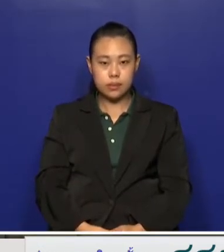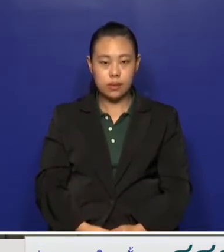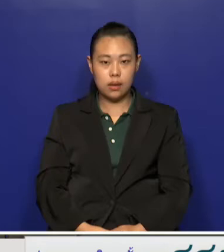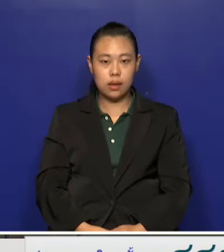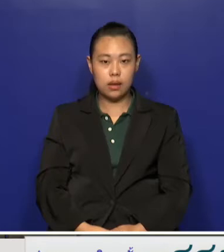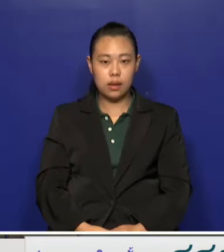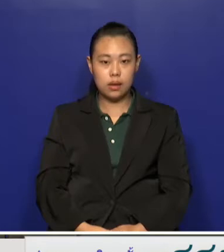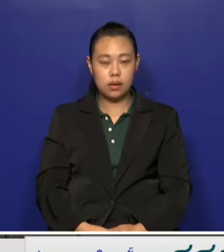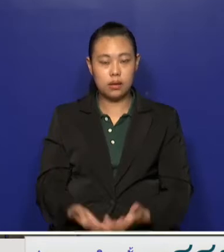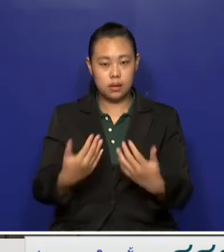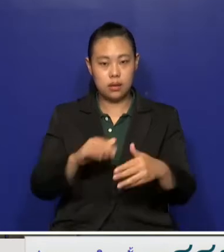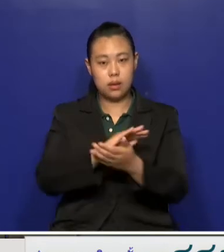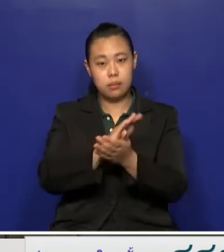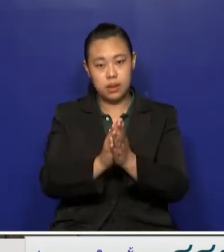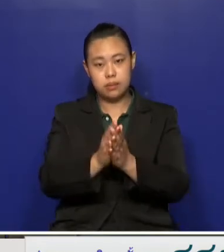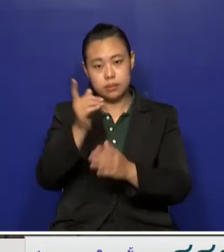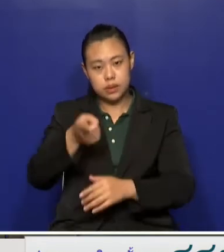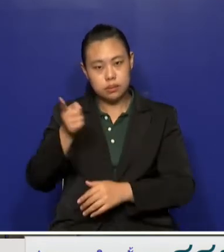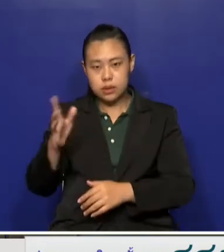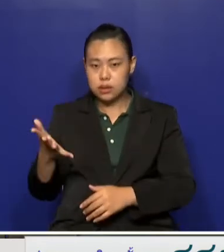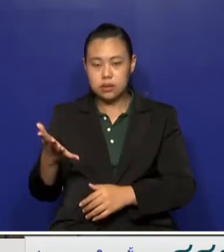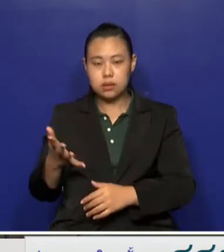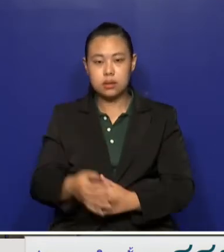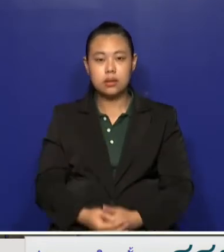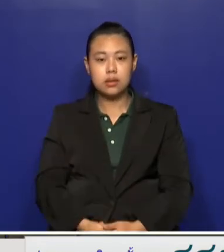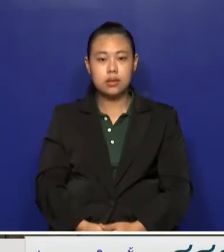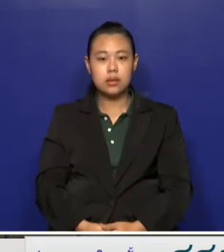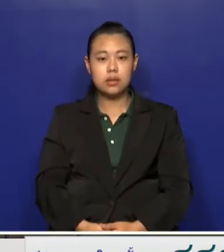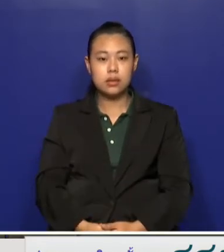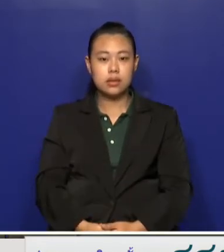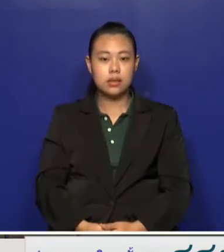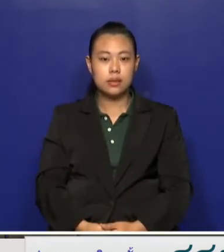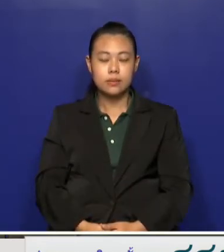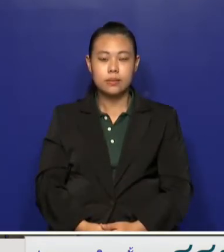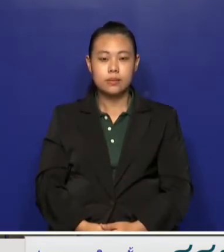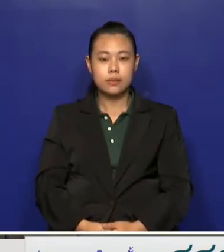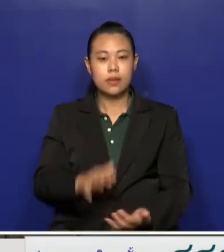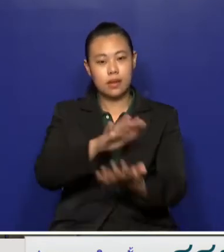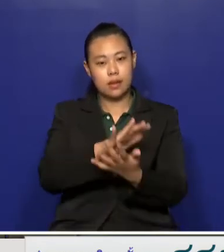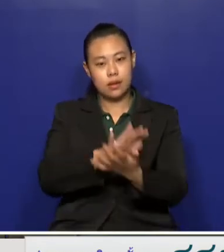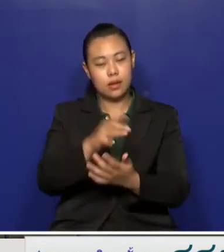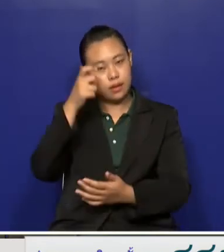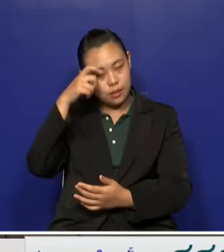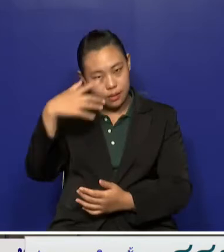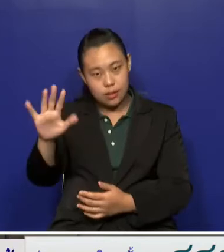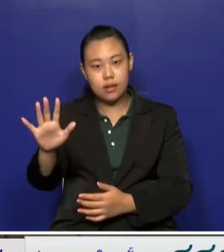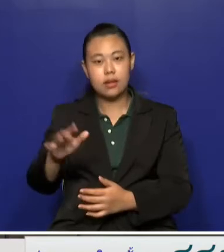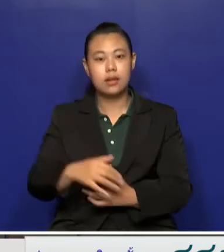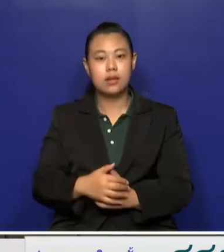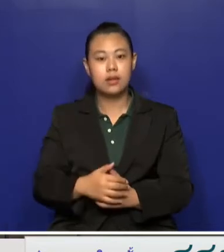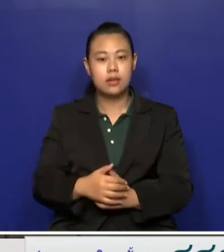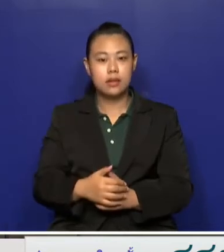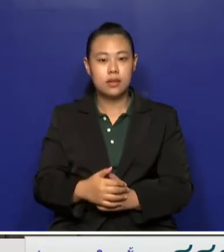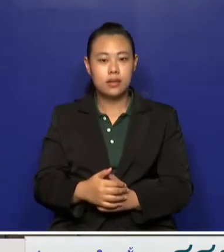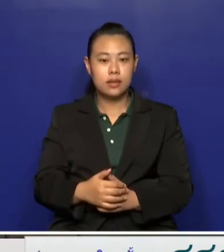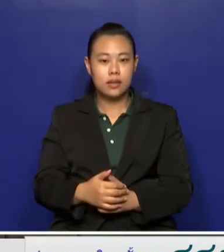แล้วก็ได้มีการปฏิรูปจริงหรือไม่ไม่ครับโรงเรียนในชนบทนะครับห่างไกล